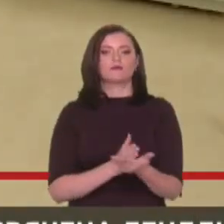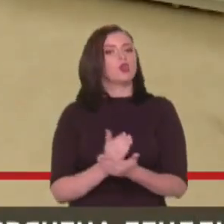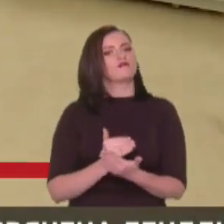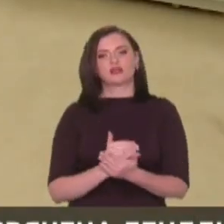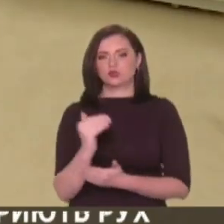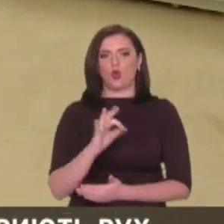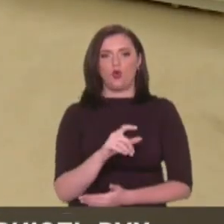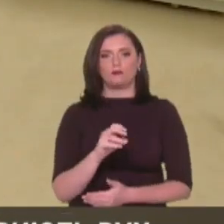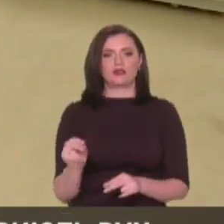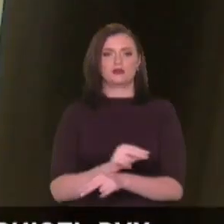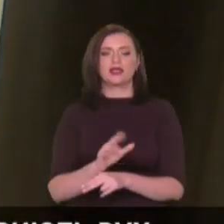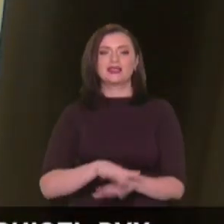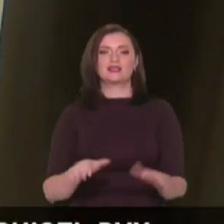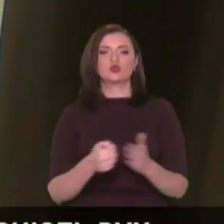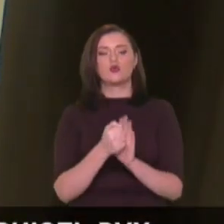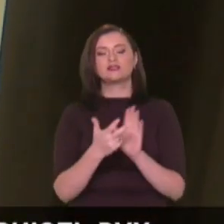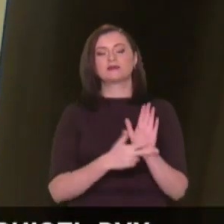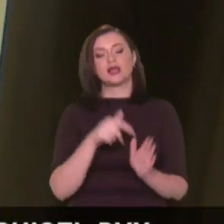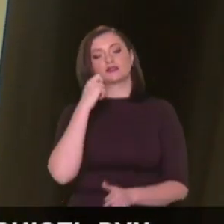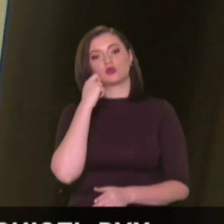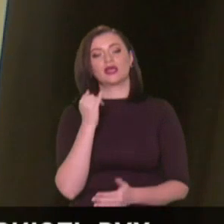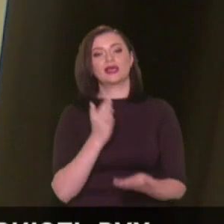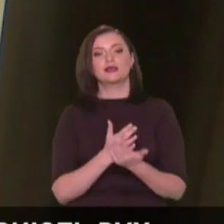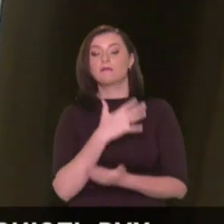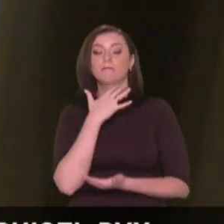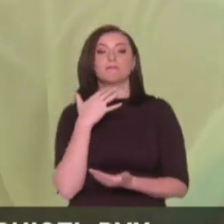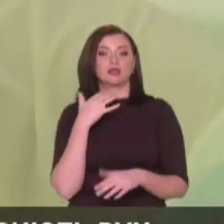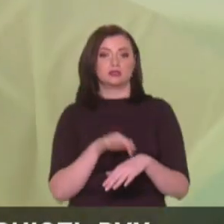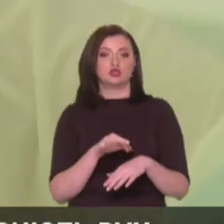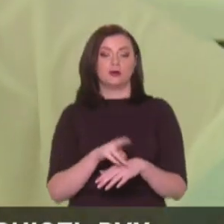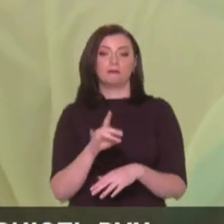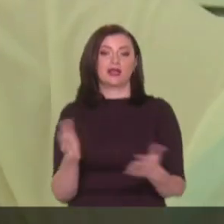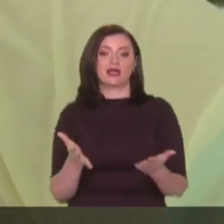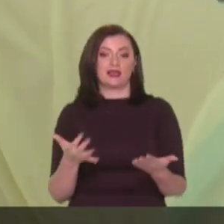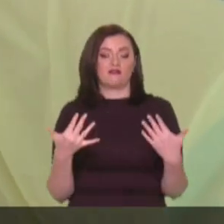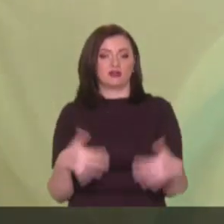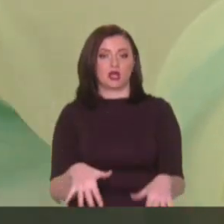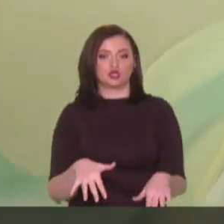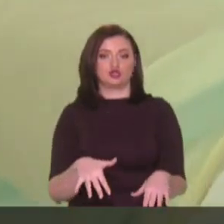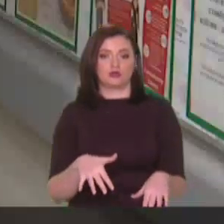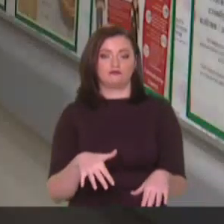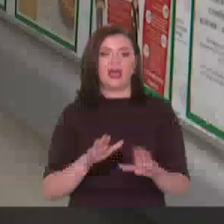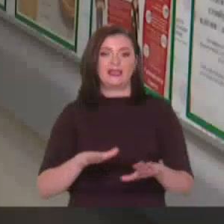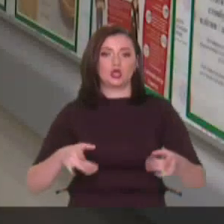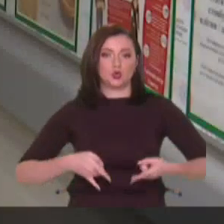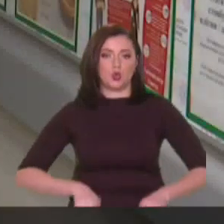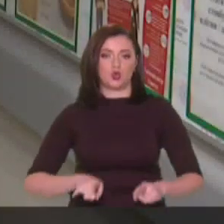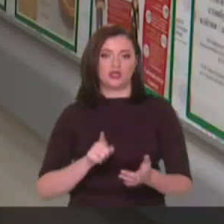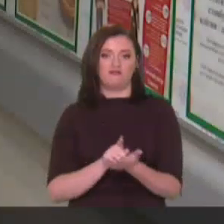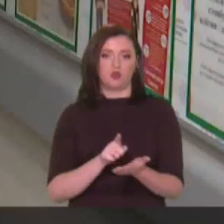В Охматдиті лікуються діти до 18 років. І є безліч недухів, при яких втрачаються дітородні функції. У